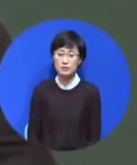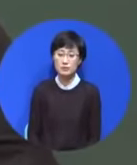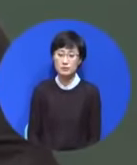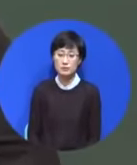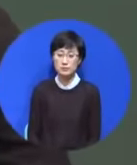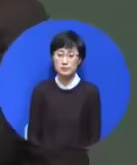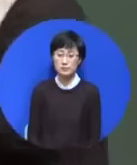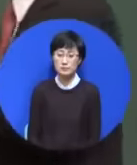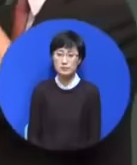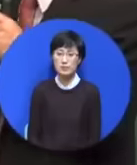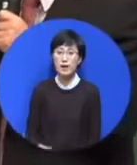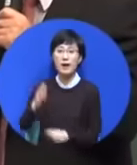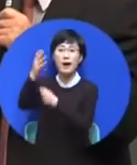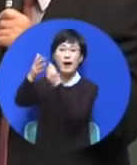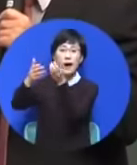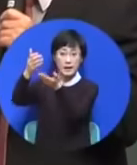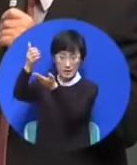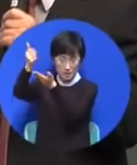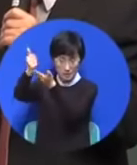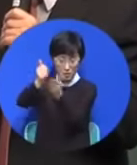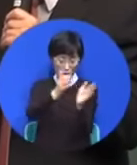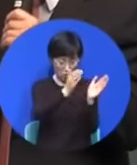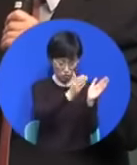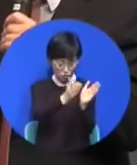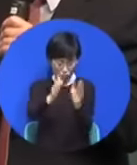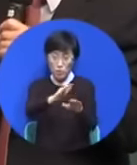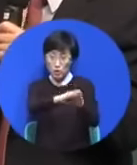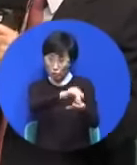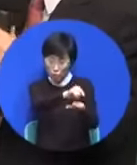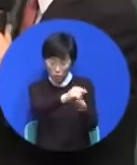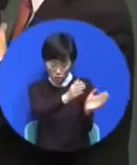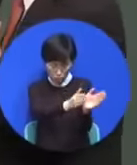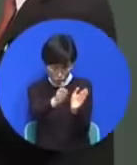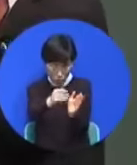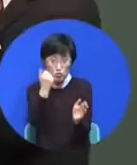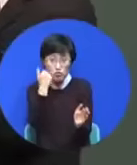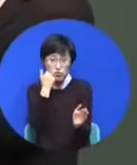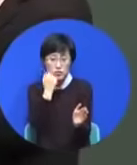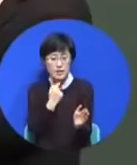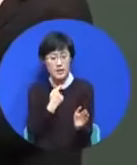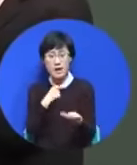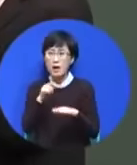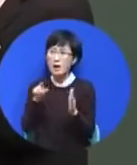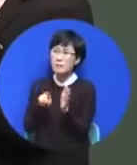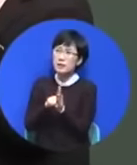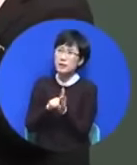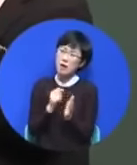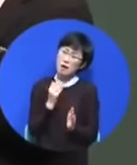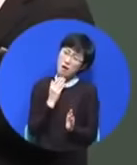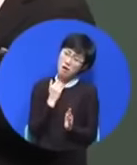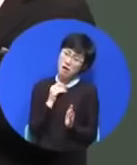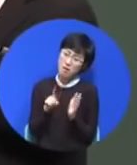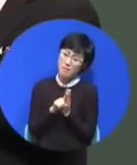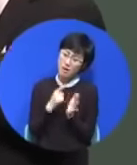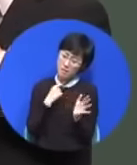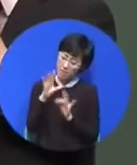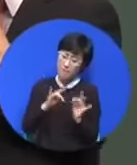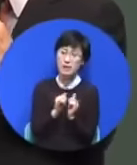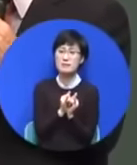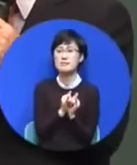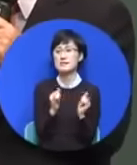준비된 갈급 판자를 통하여 요대로 이루져 나 거